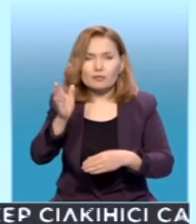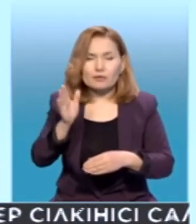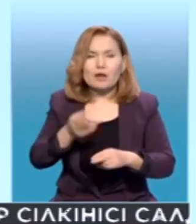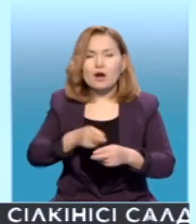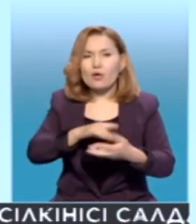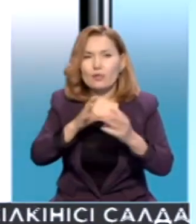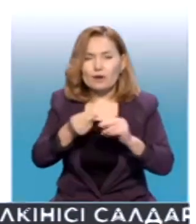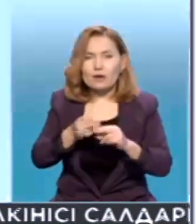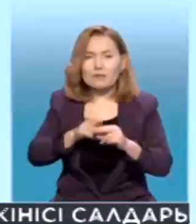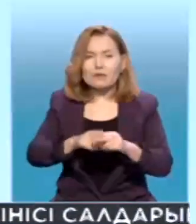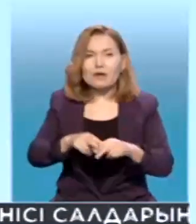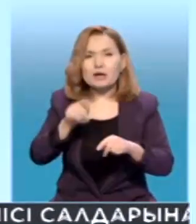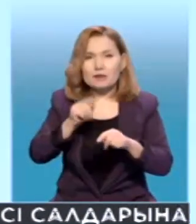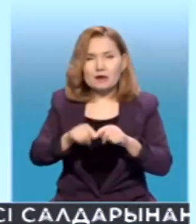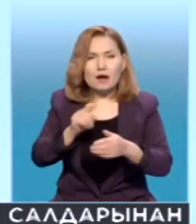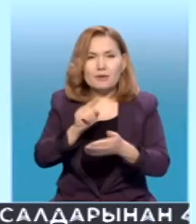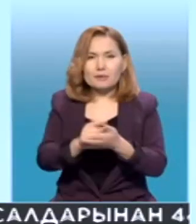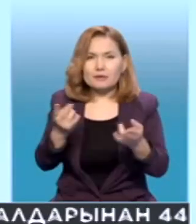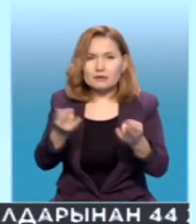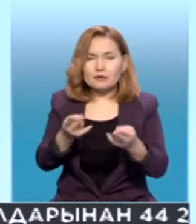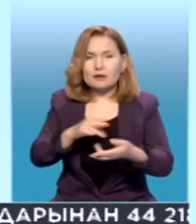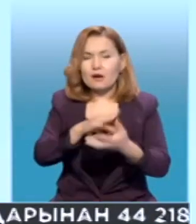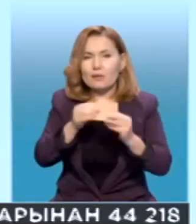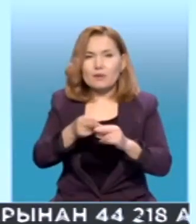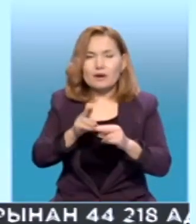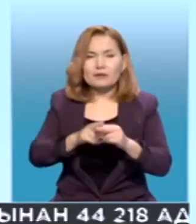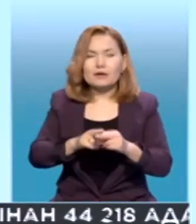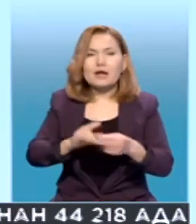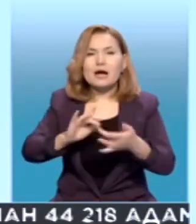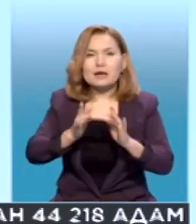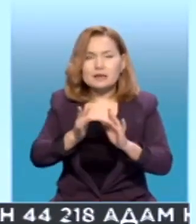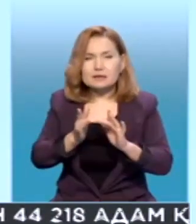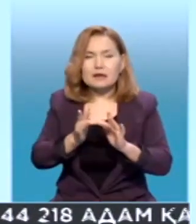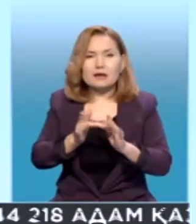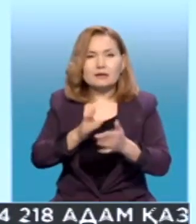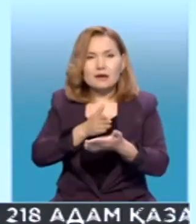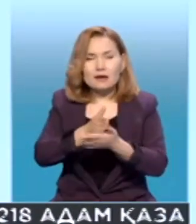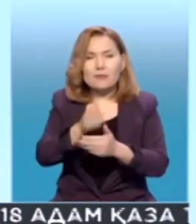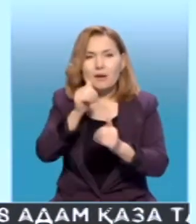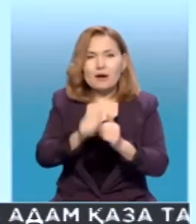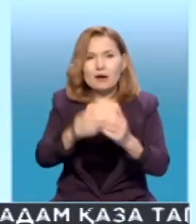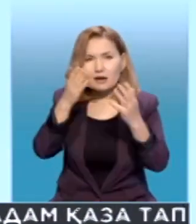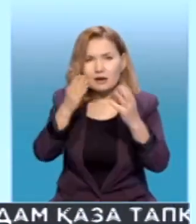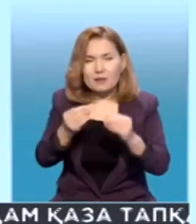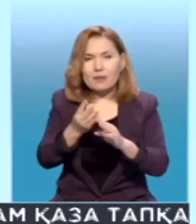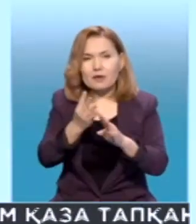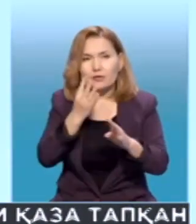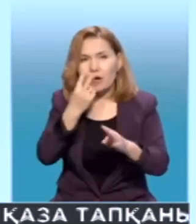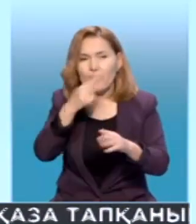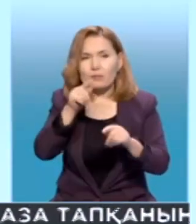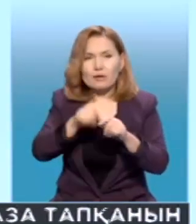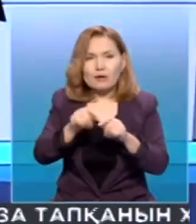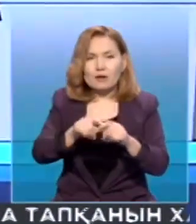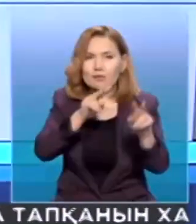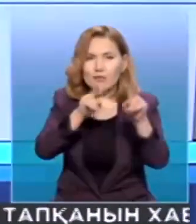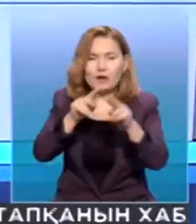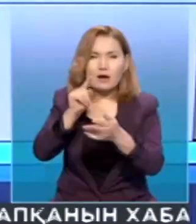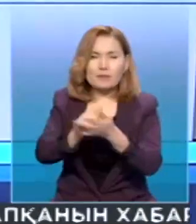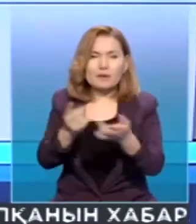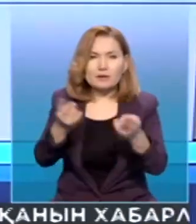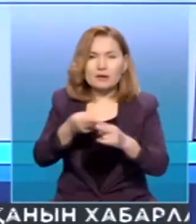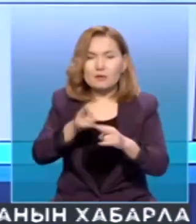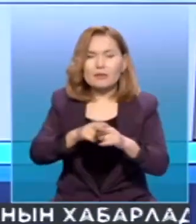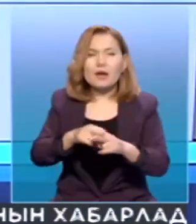келеді. Деректерді тексеру шарт. Міндетті түрде сайт арқылы күн сайын кезекті тексеру бөліміне кіріп, бақылап отыру керек.